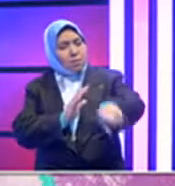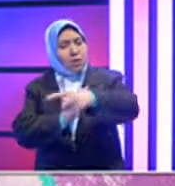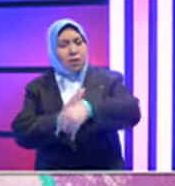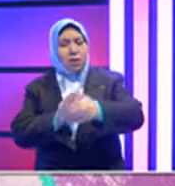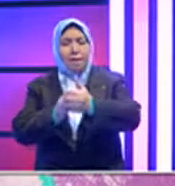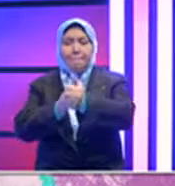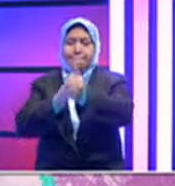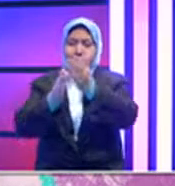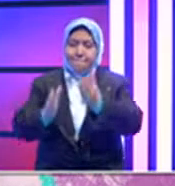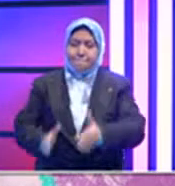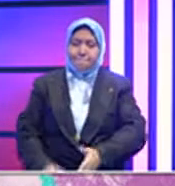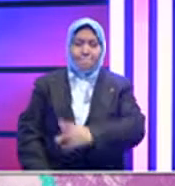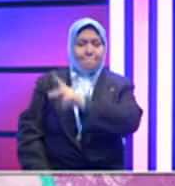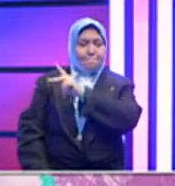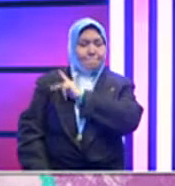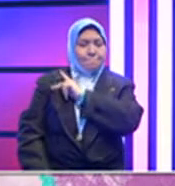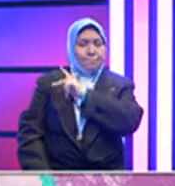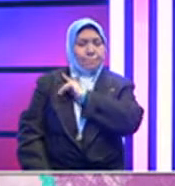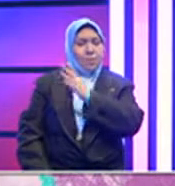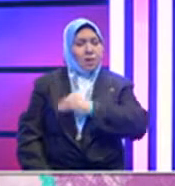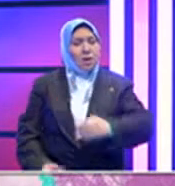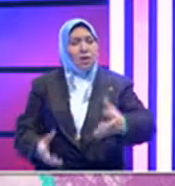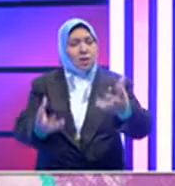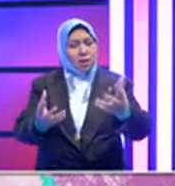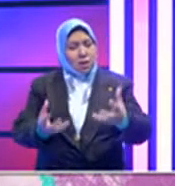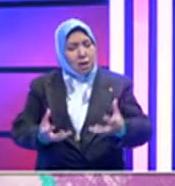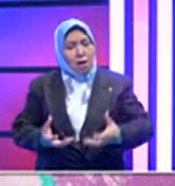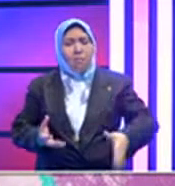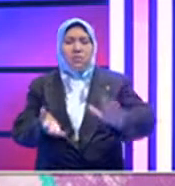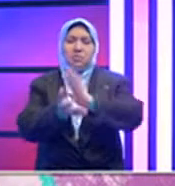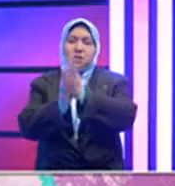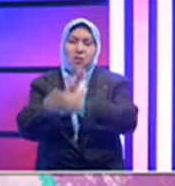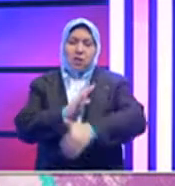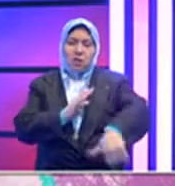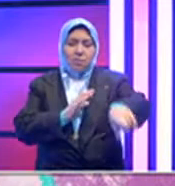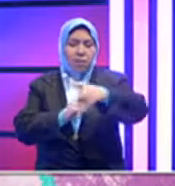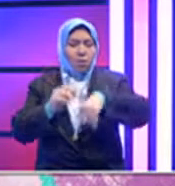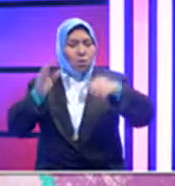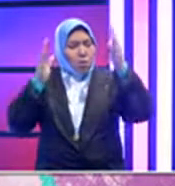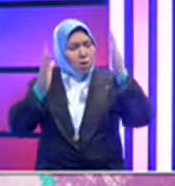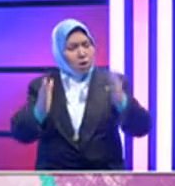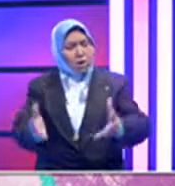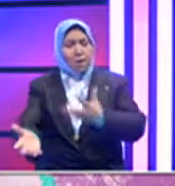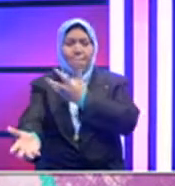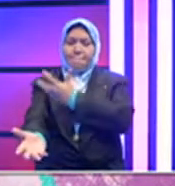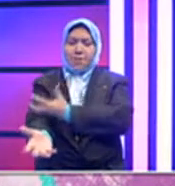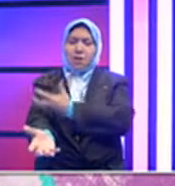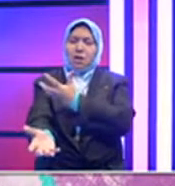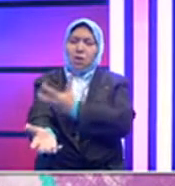Imlek tahu warna janda Ummul Wedi